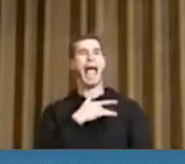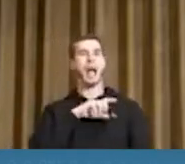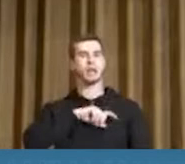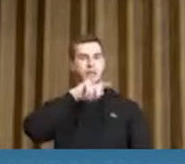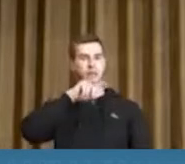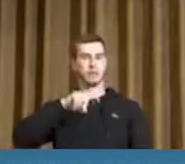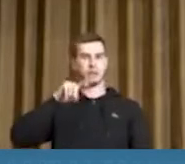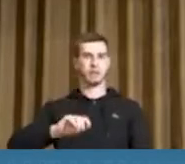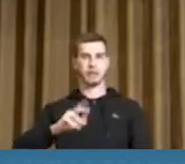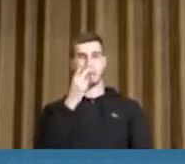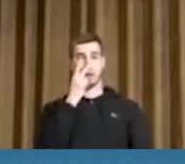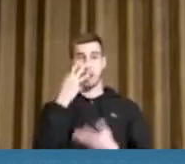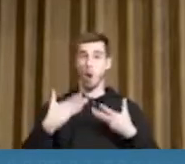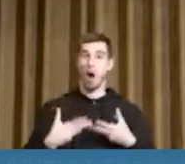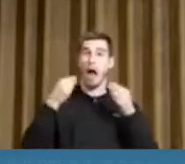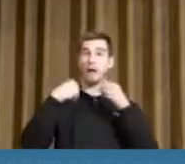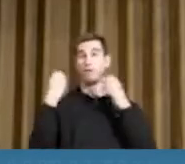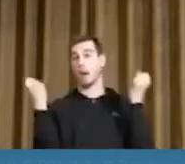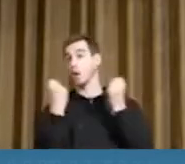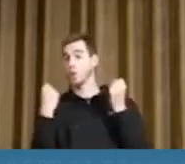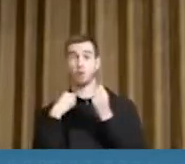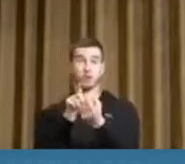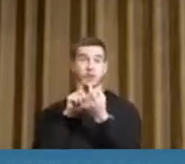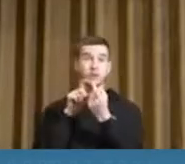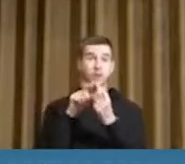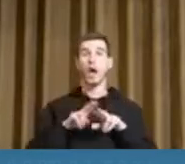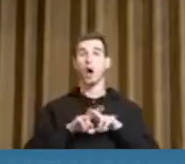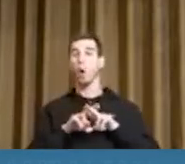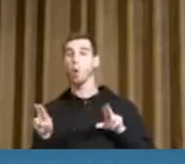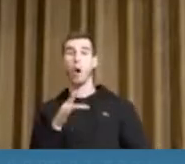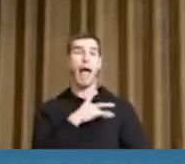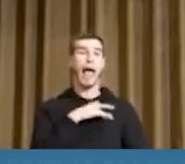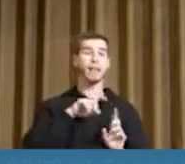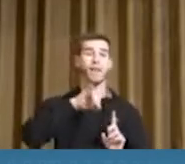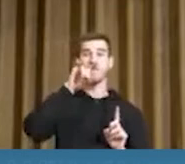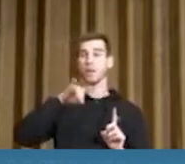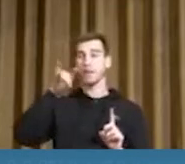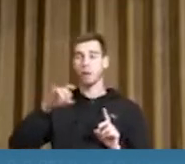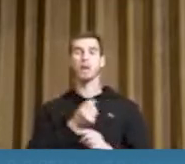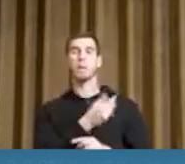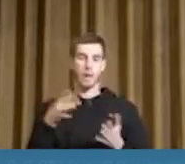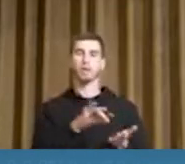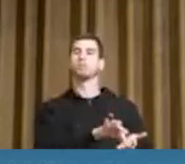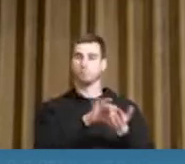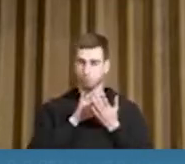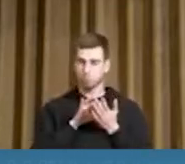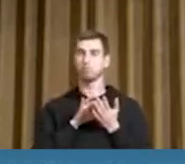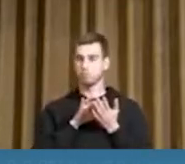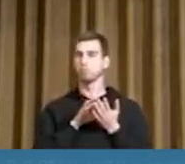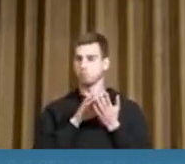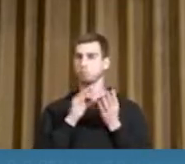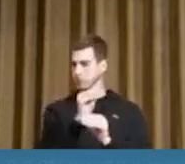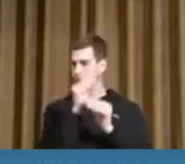hatten anfangs viel diskutiert über die Ruhe-Herzfrequenzwerte, wo es ja auch Hinweise gibt, dass eben nach einer